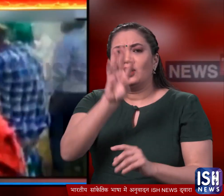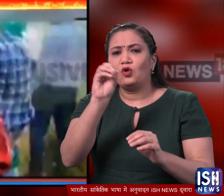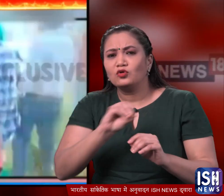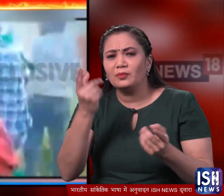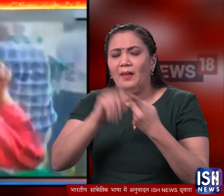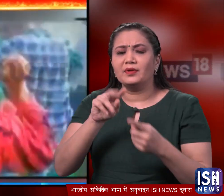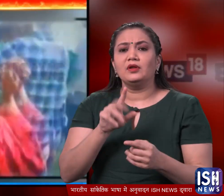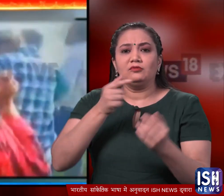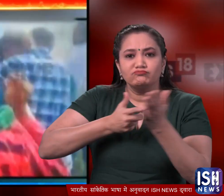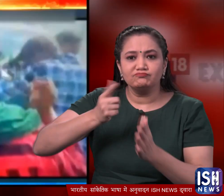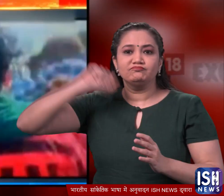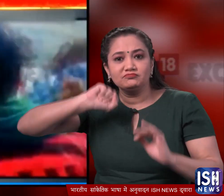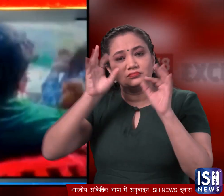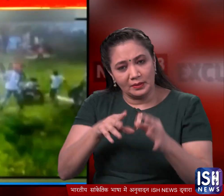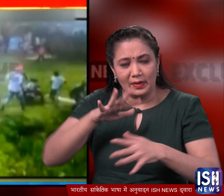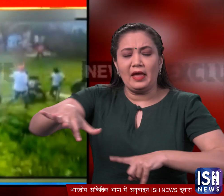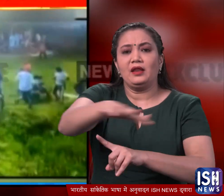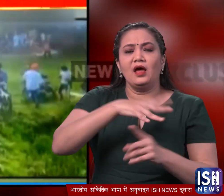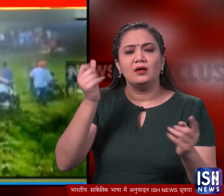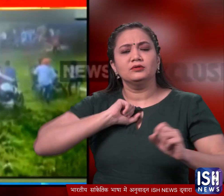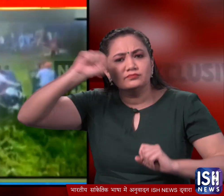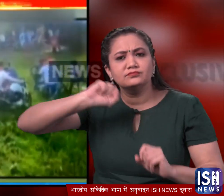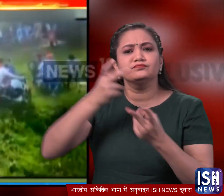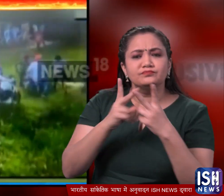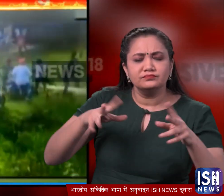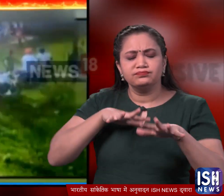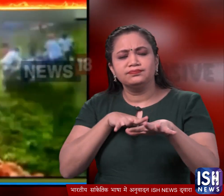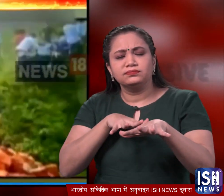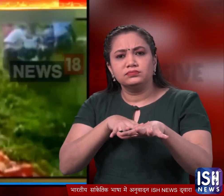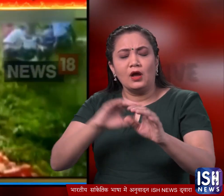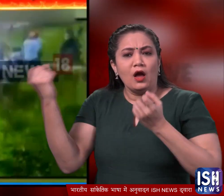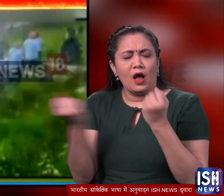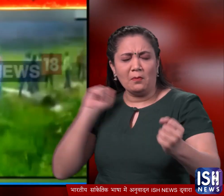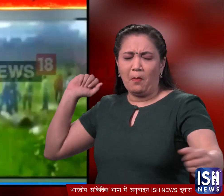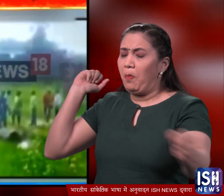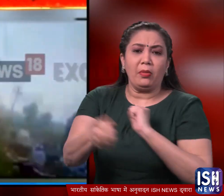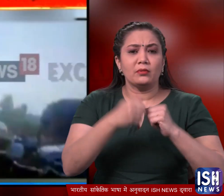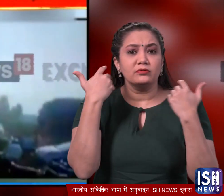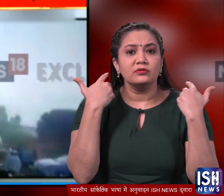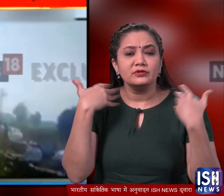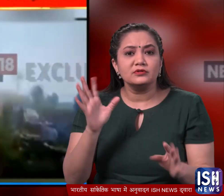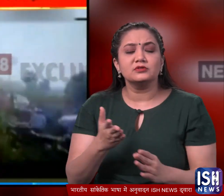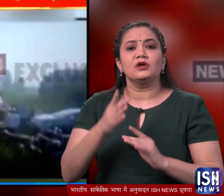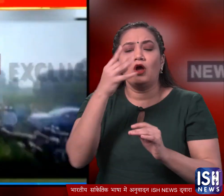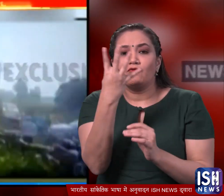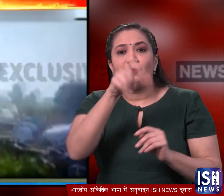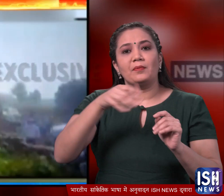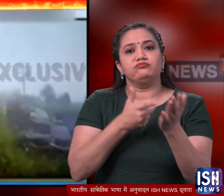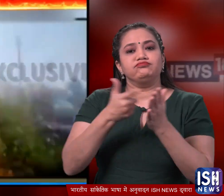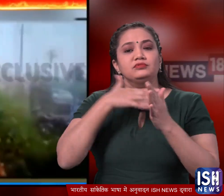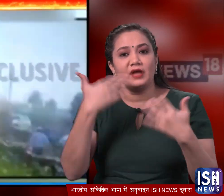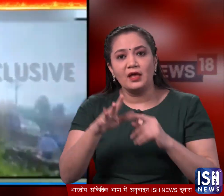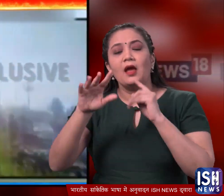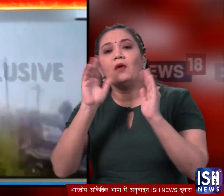साल 3 अक्टूबर को किसान वहां आंदोलन कर रहे थे। तभी सड़क पर प्रदर्शन कर रहे किसानों को एक तेज रफ्तार गाड़ी ने कुचल दिया था, जिसमें